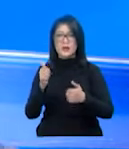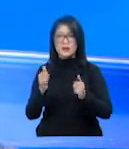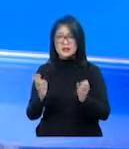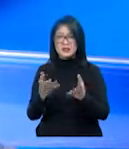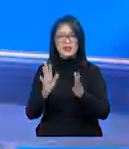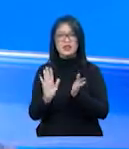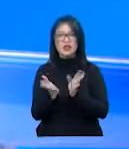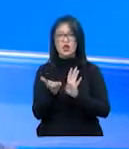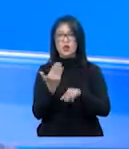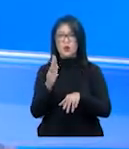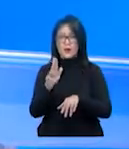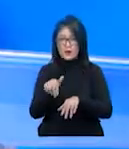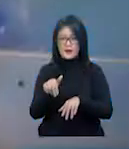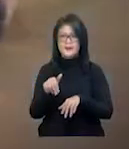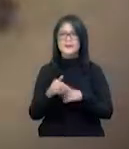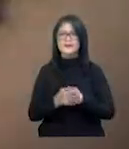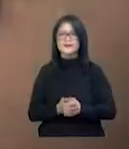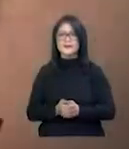liputannya untuk anda